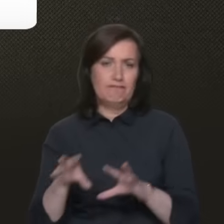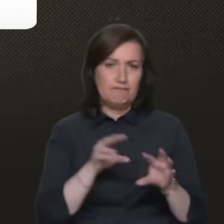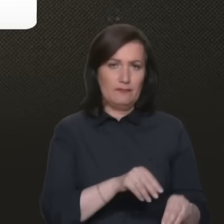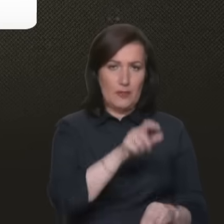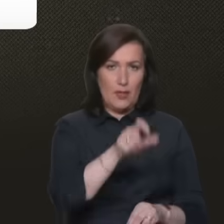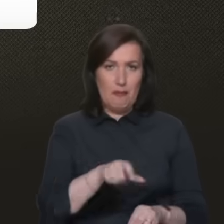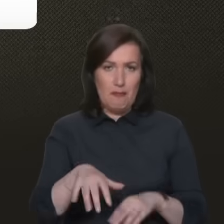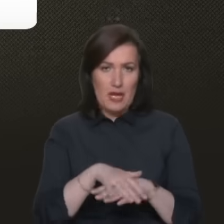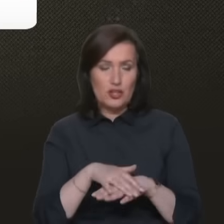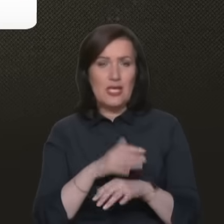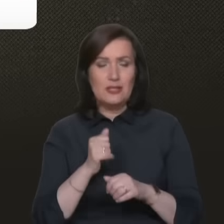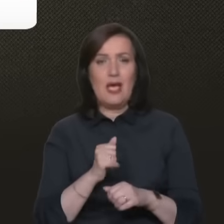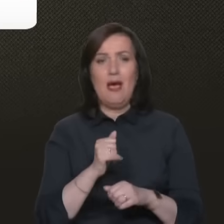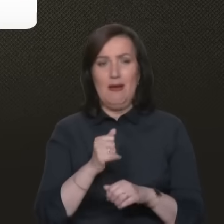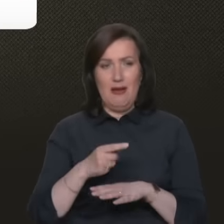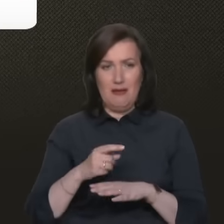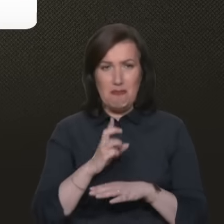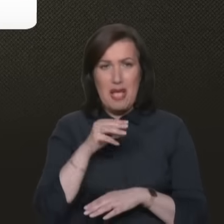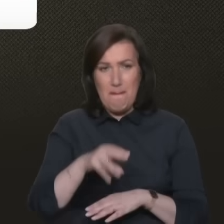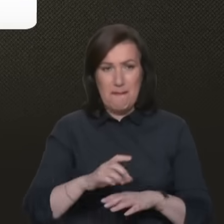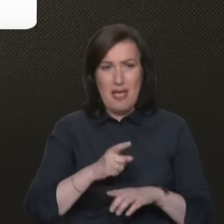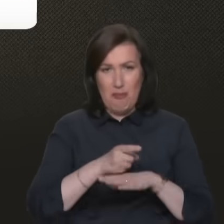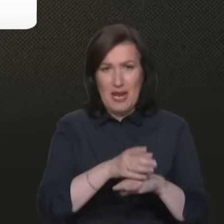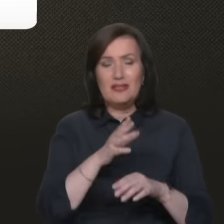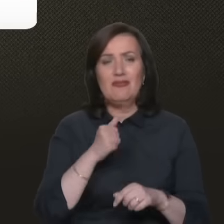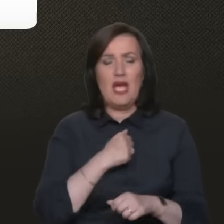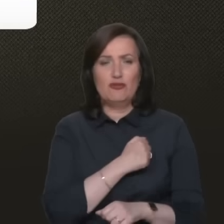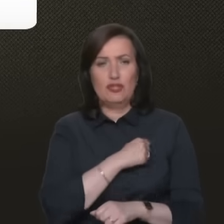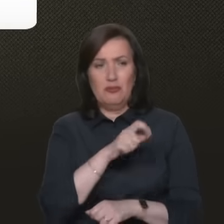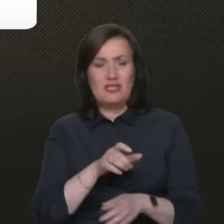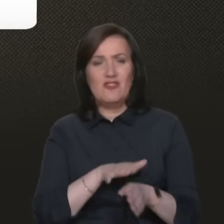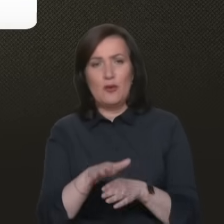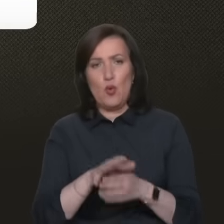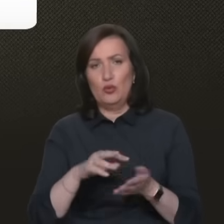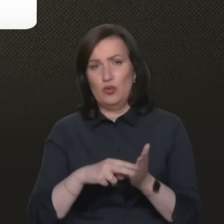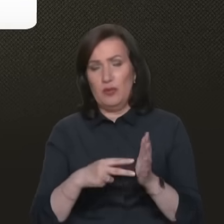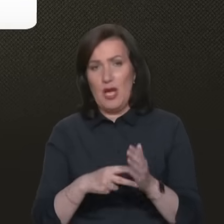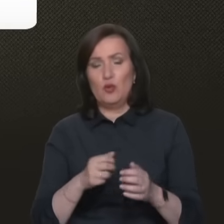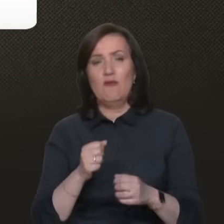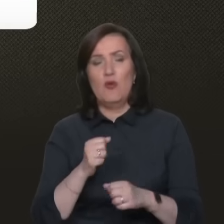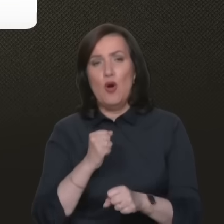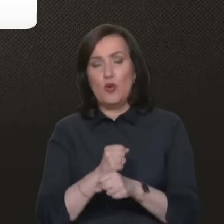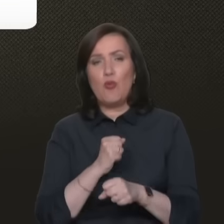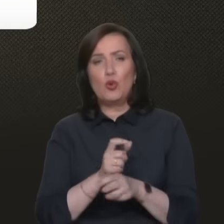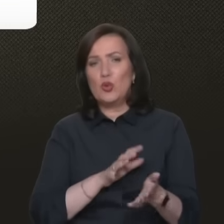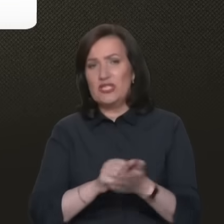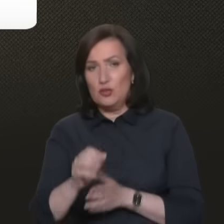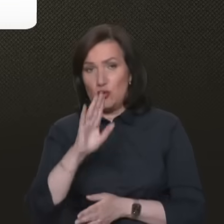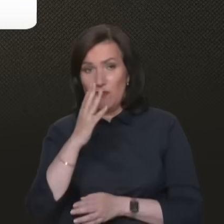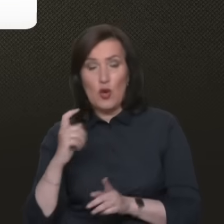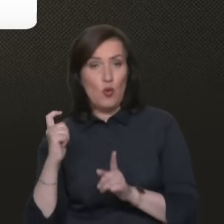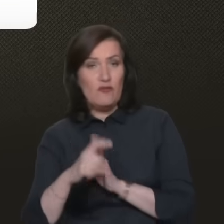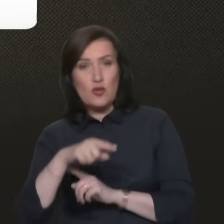мирних мешканців на БМП Бредлі наші бійці виконують планову бойову роботу та знищують ворога у відповідь